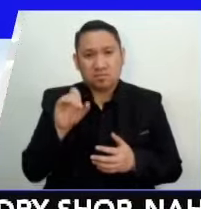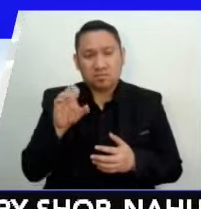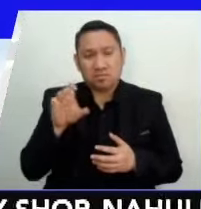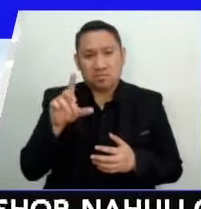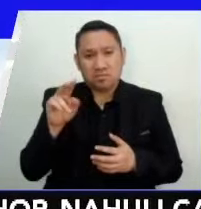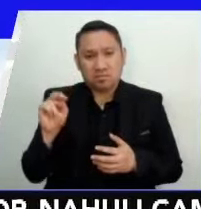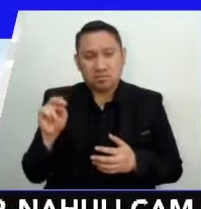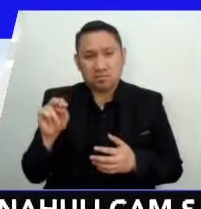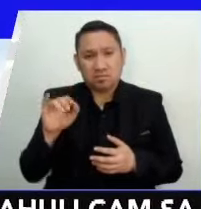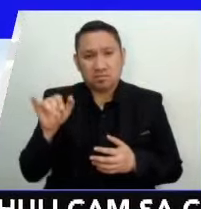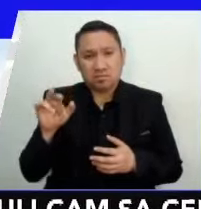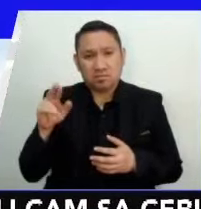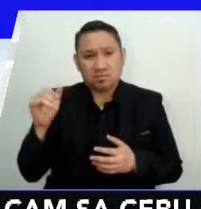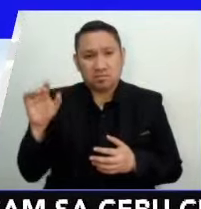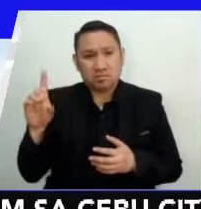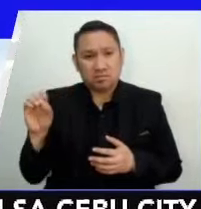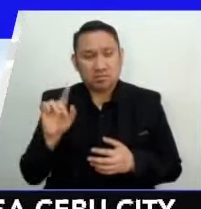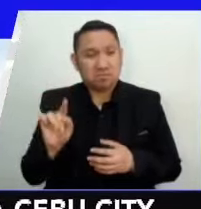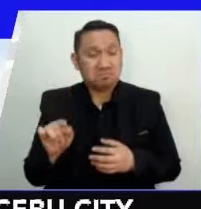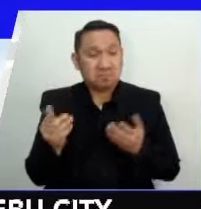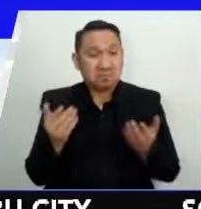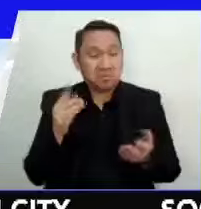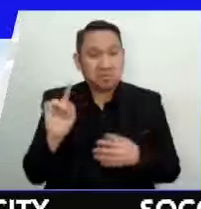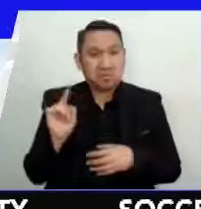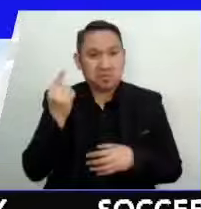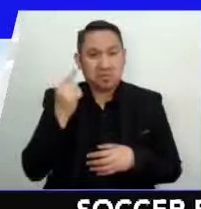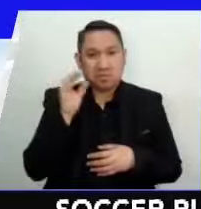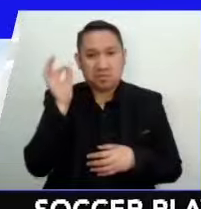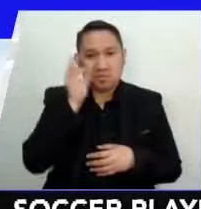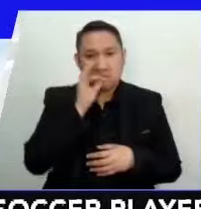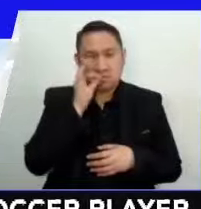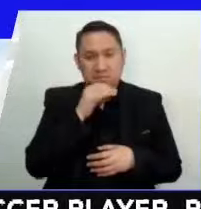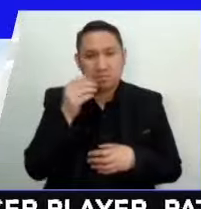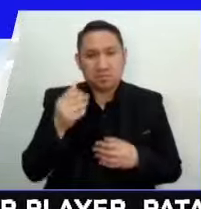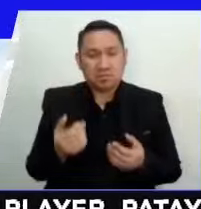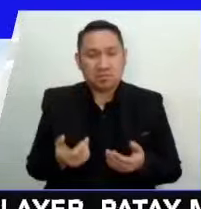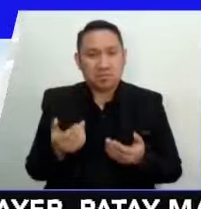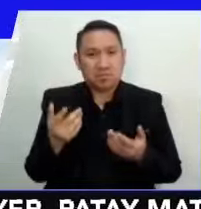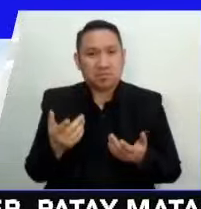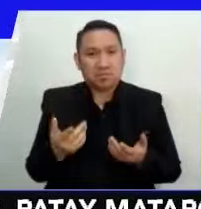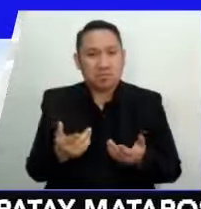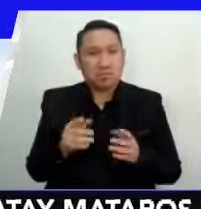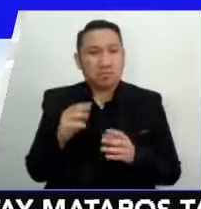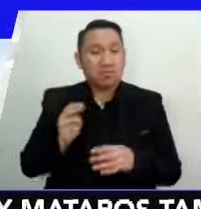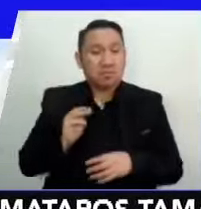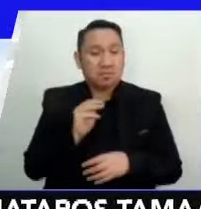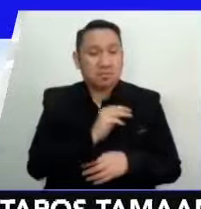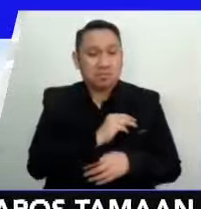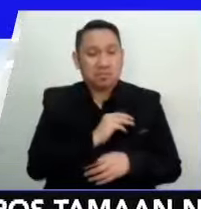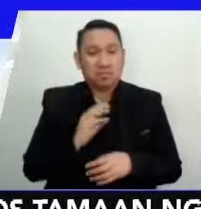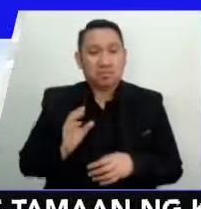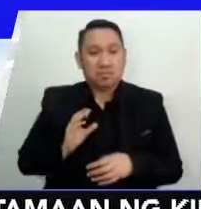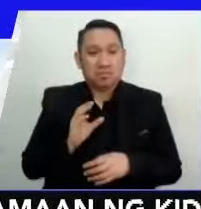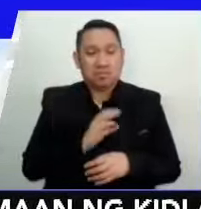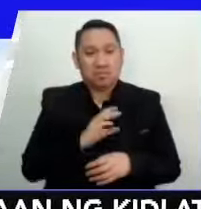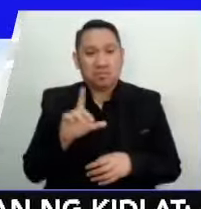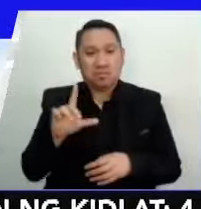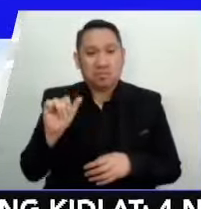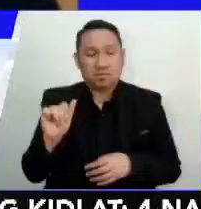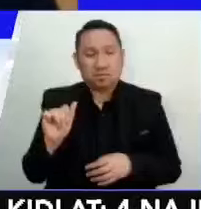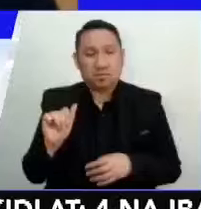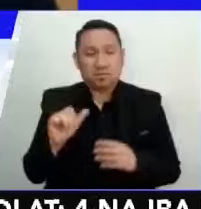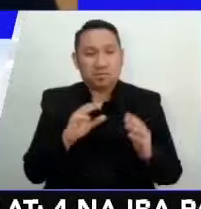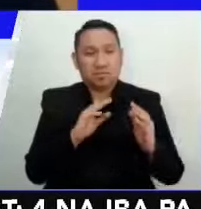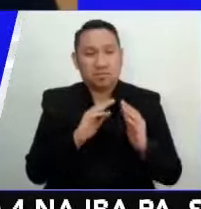ay siya ang kauna-unang pinay na mahahalal bilang miembro ng Council sa Los Angeles City Igan Maraming